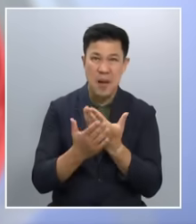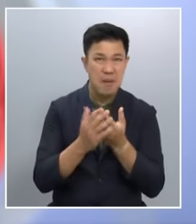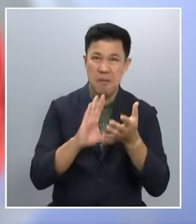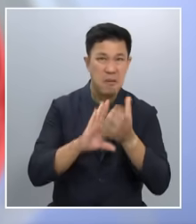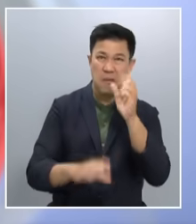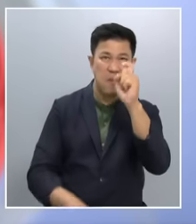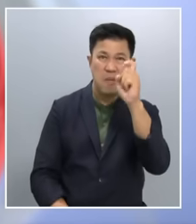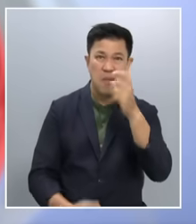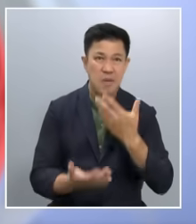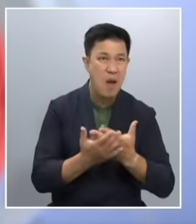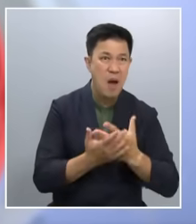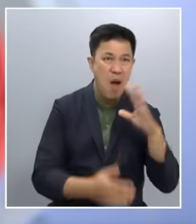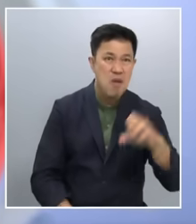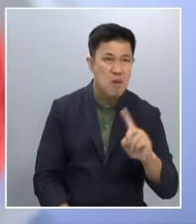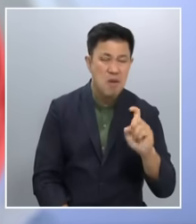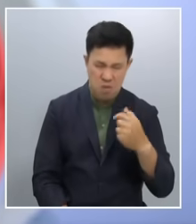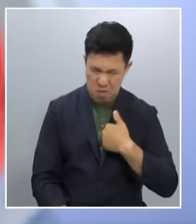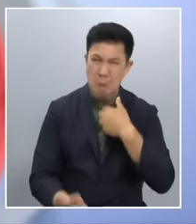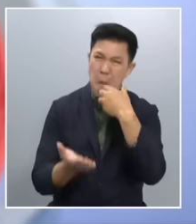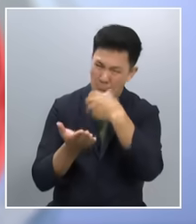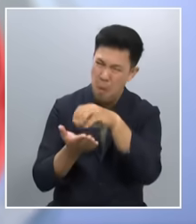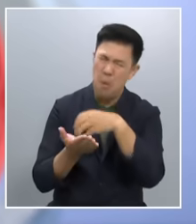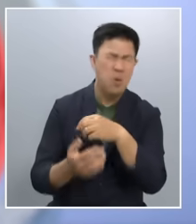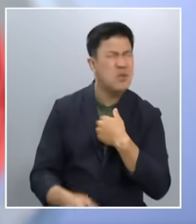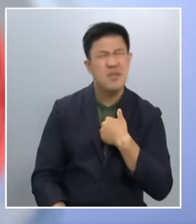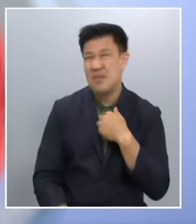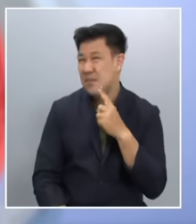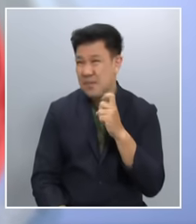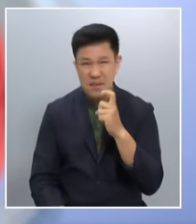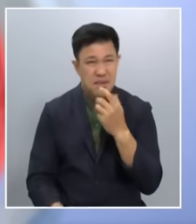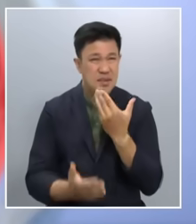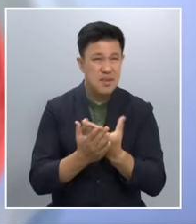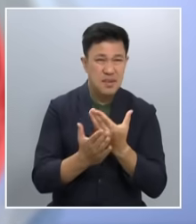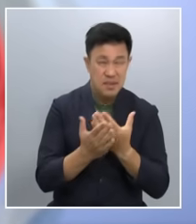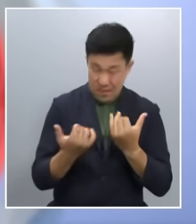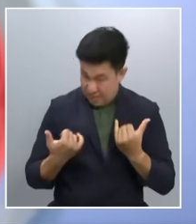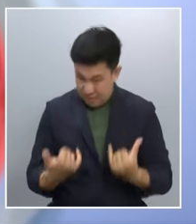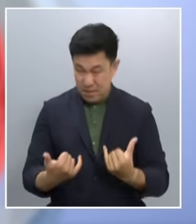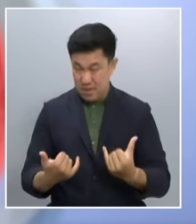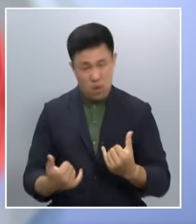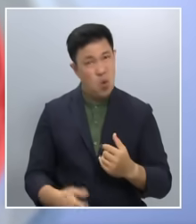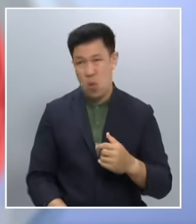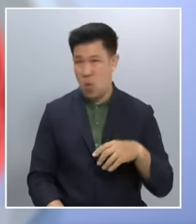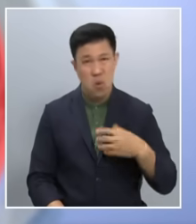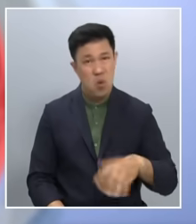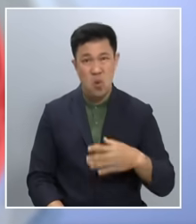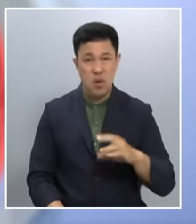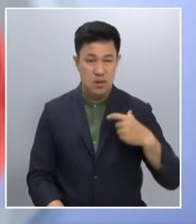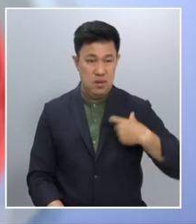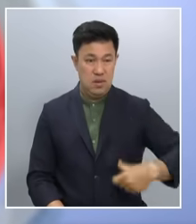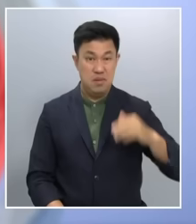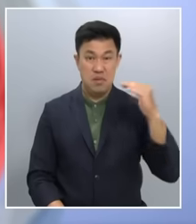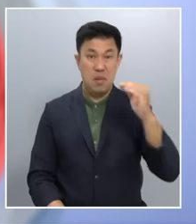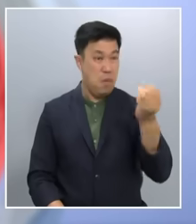เลยอันนี้พี่ต้องเรียนตามตรงแบบนี้นะเพราะว่าณตอนเนี้ยโอ้โหทนายบอกพี่เลยว่